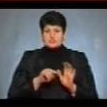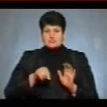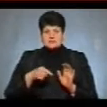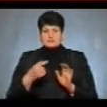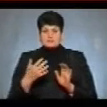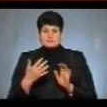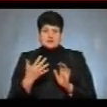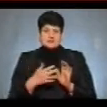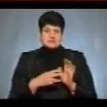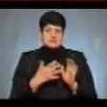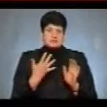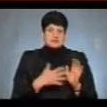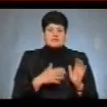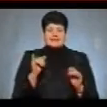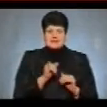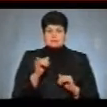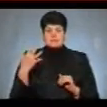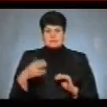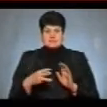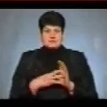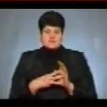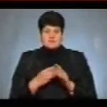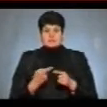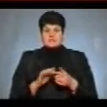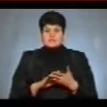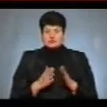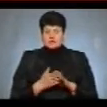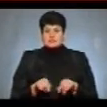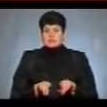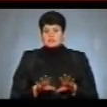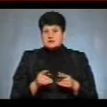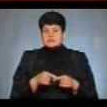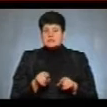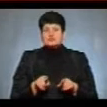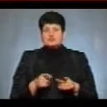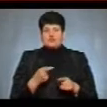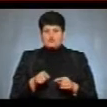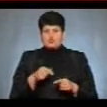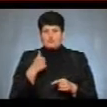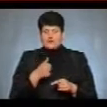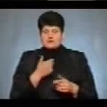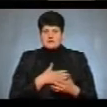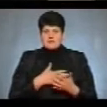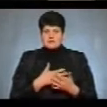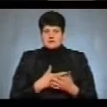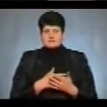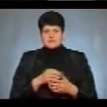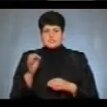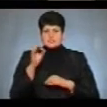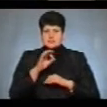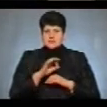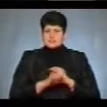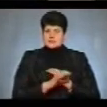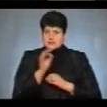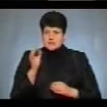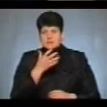46,58%. Тобто ситуація склалась таким чином, що цього року активніше стали східні, південні області України